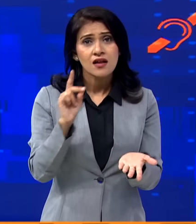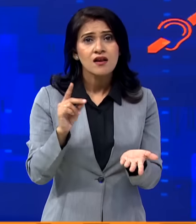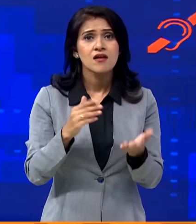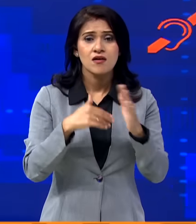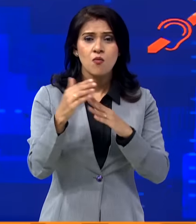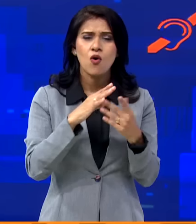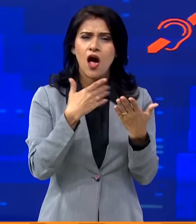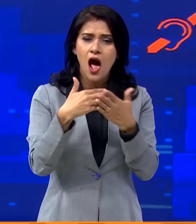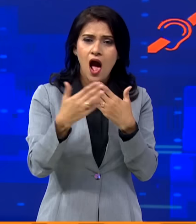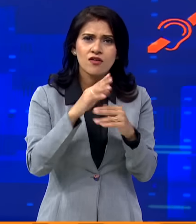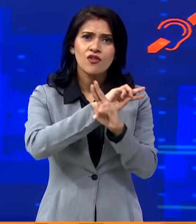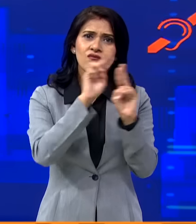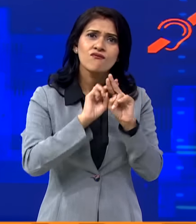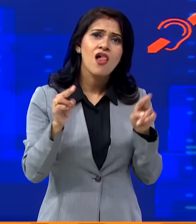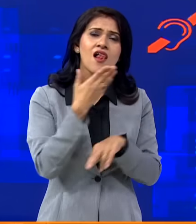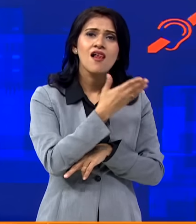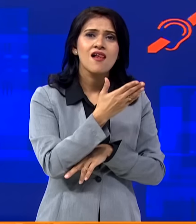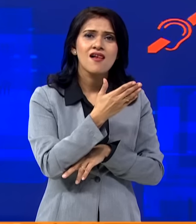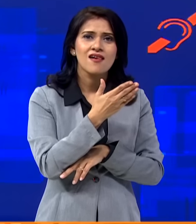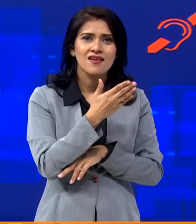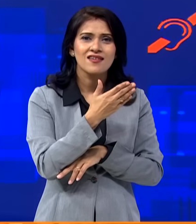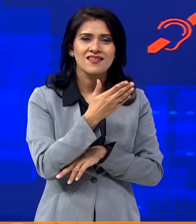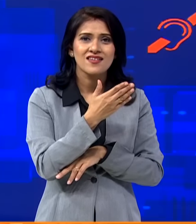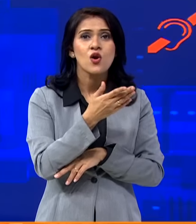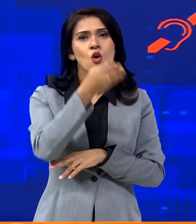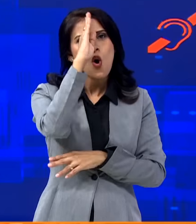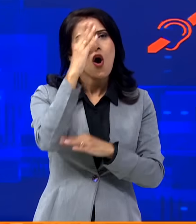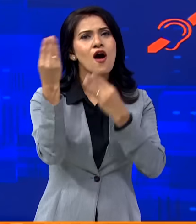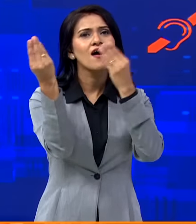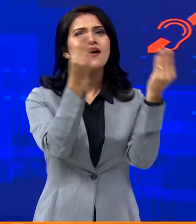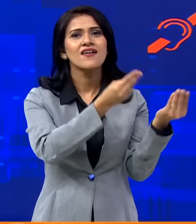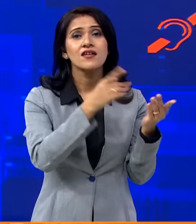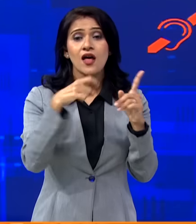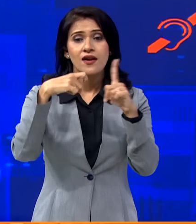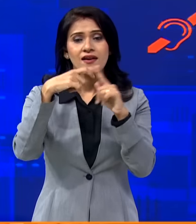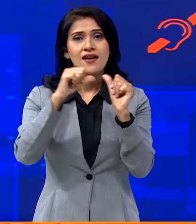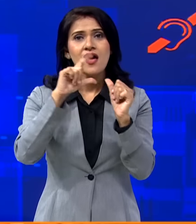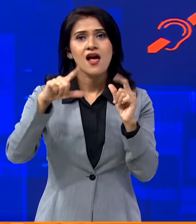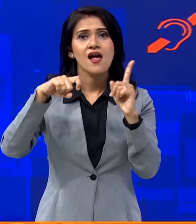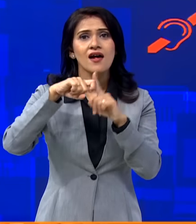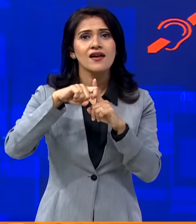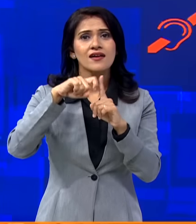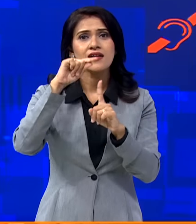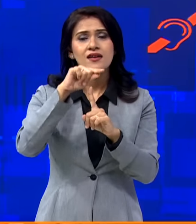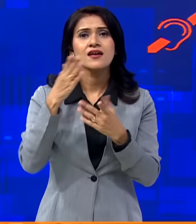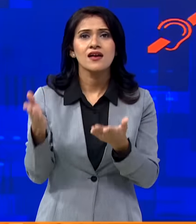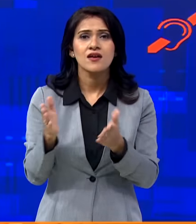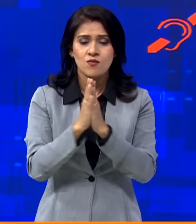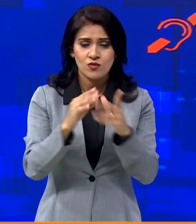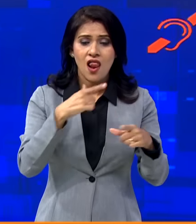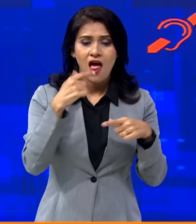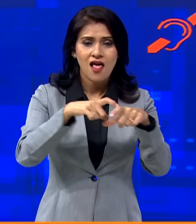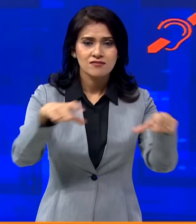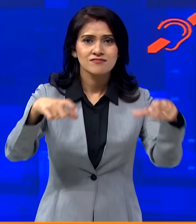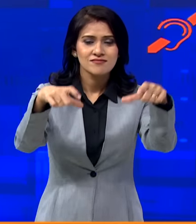भी नरेंद्र मोदी जी के कर कमलो द्वारा हुआ तो भगवान श्री कल्की के धाम का शिलान्यास मोदी जी के हाथ हुआ है